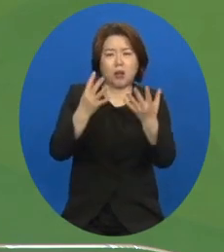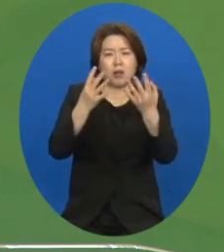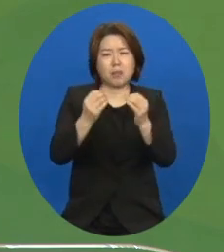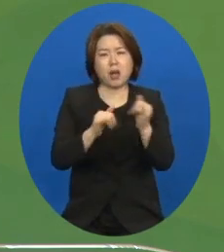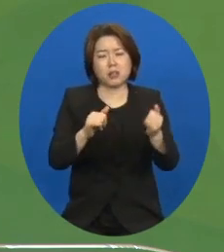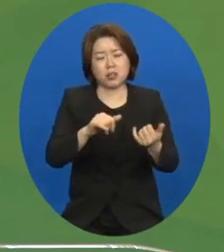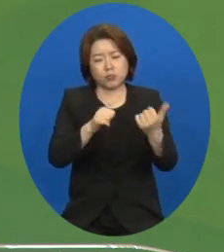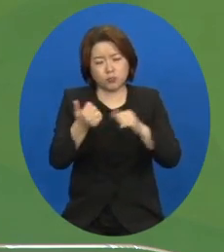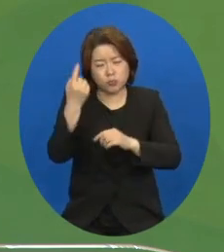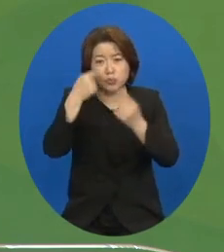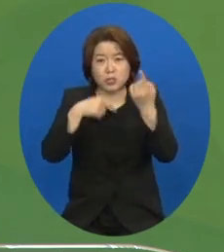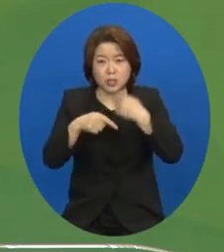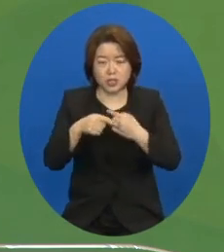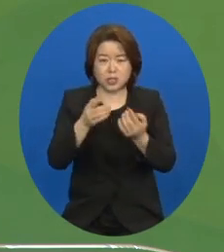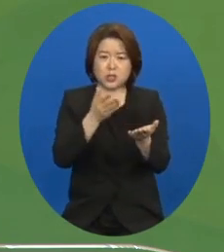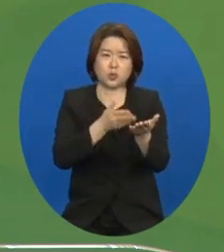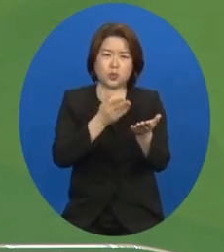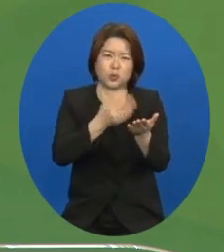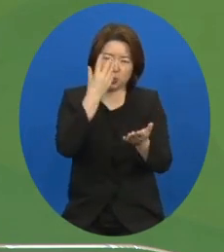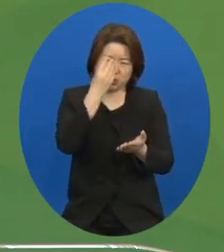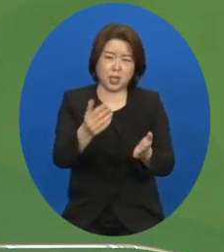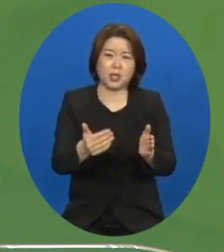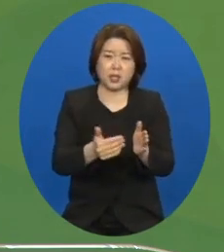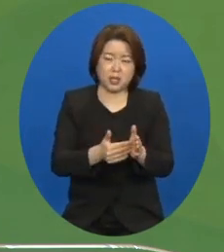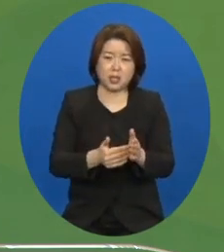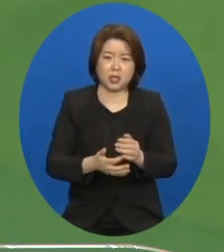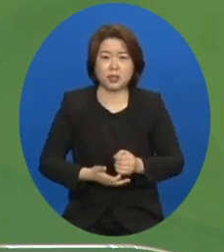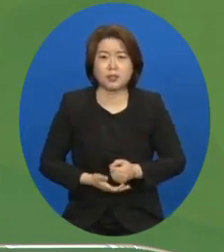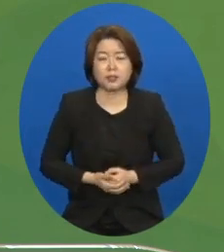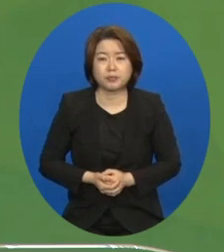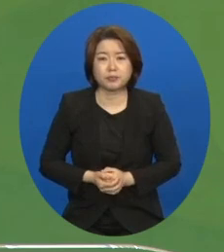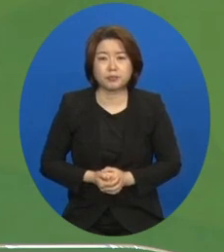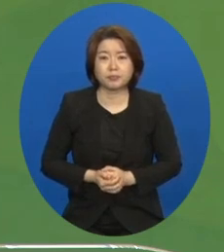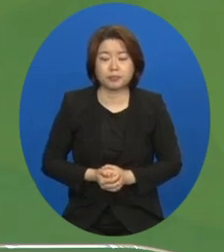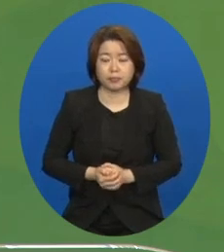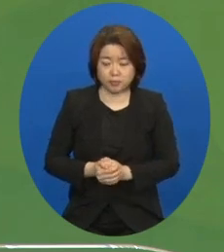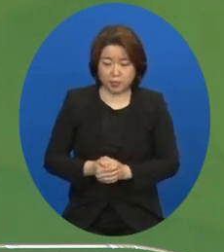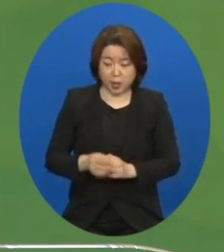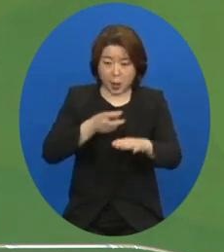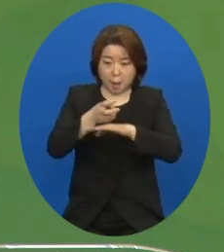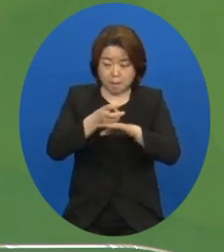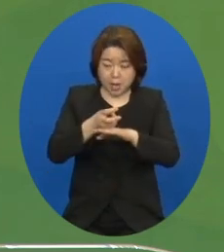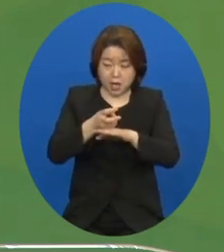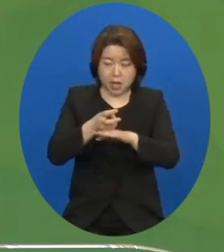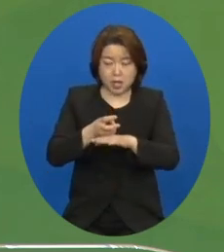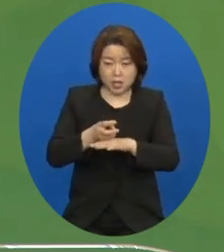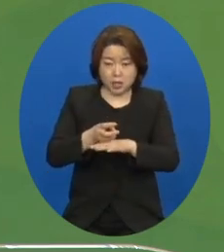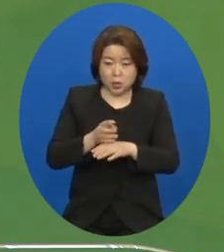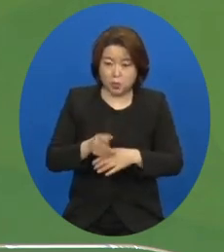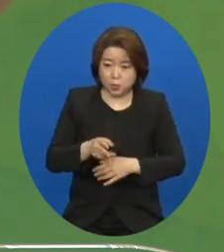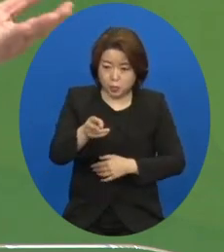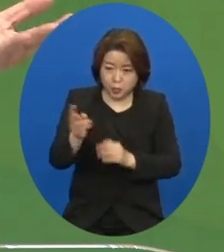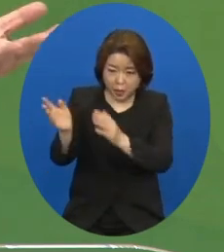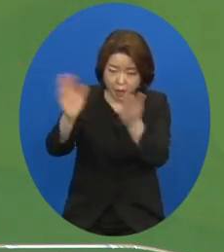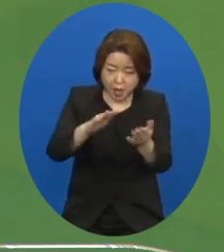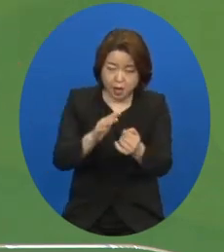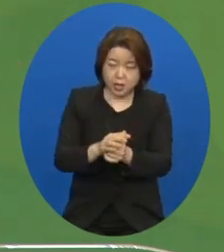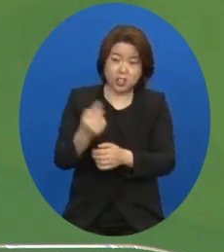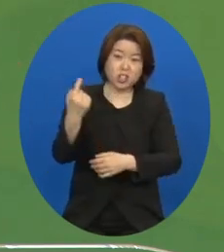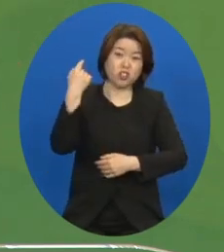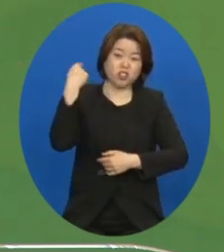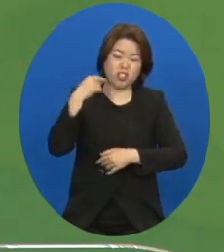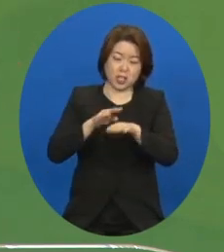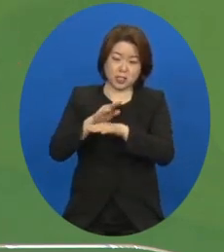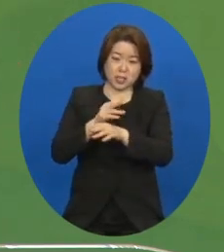죽고 다친 뉴스를 보았습니다. 지나가는 차의 블랙박스에 그 장면이 찍혀서 생생하게 그